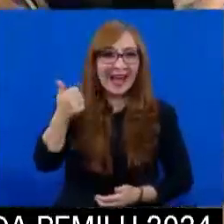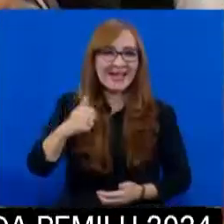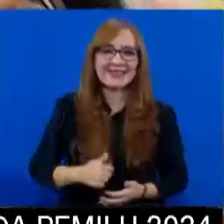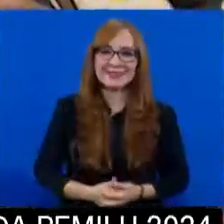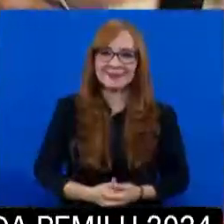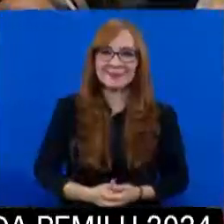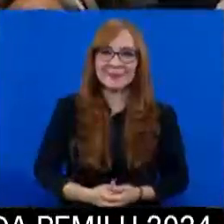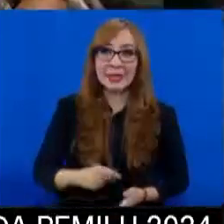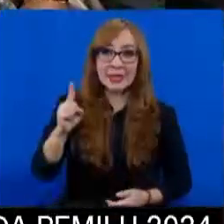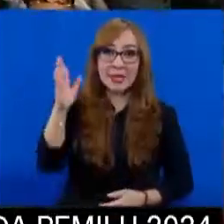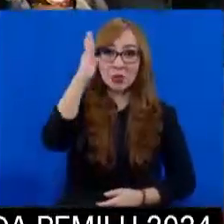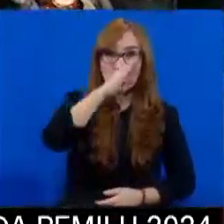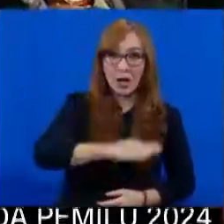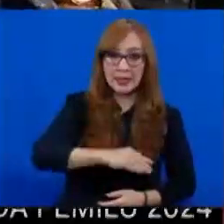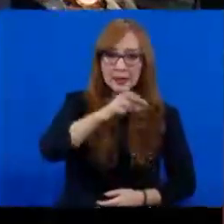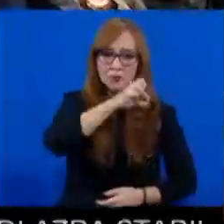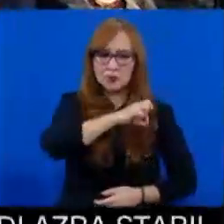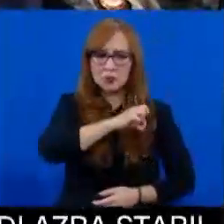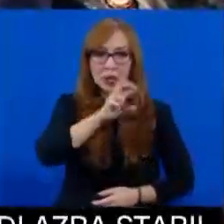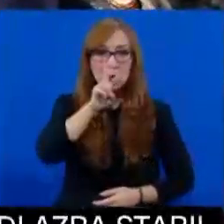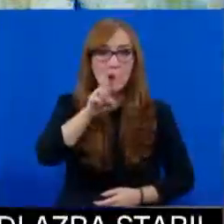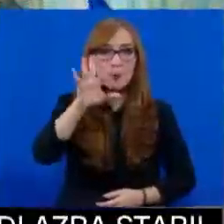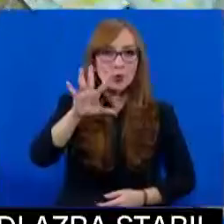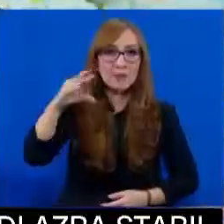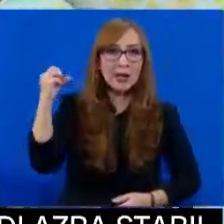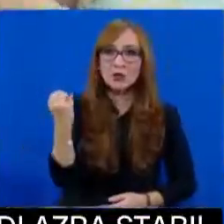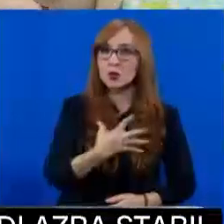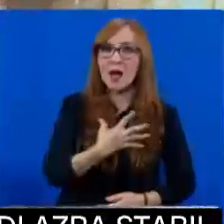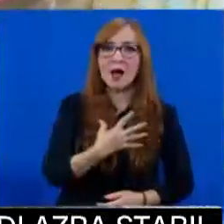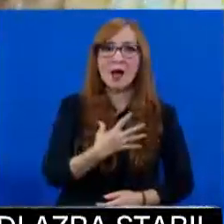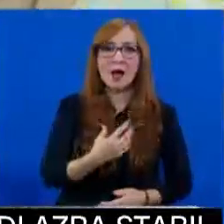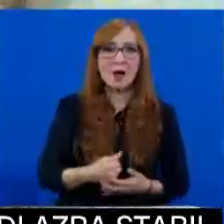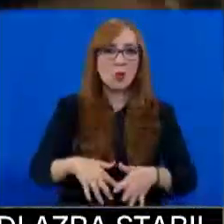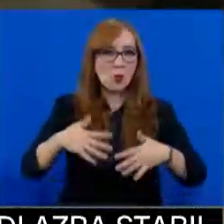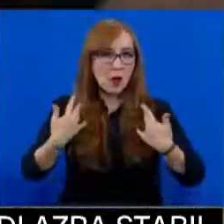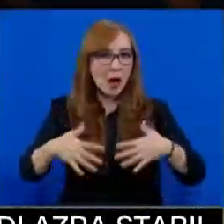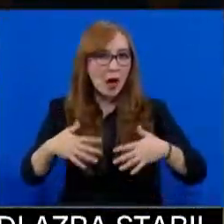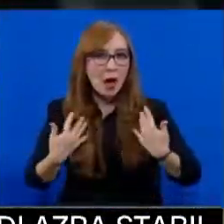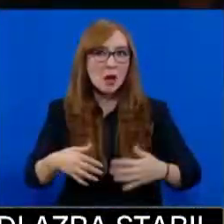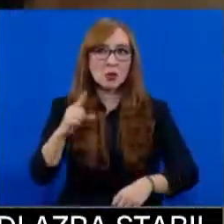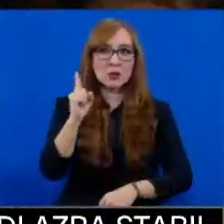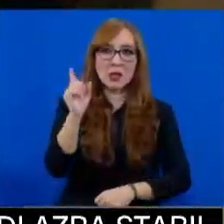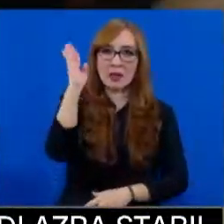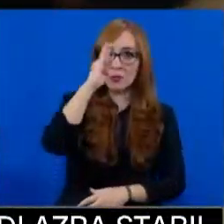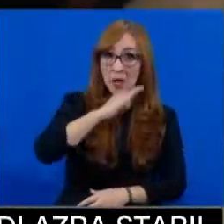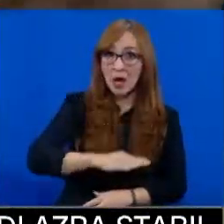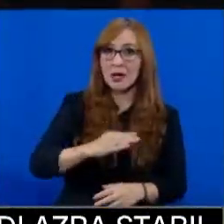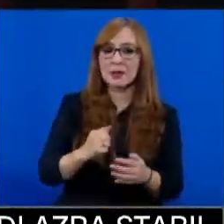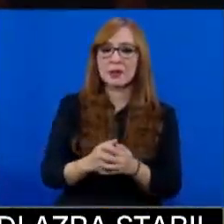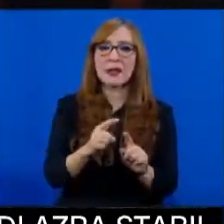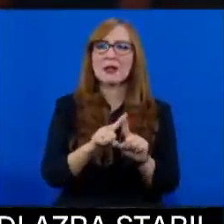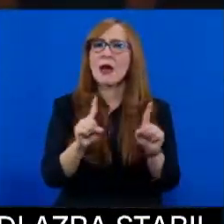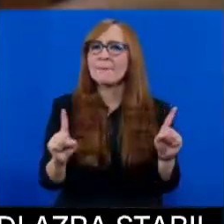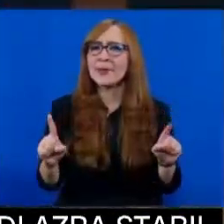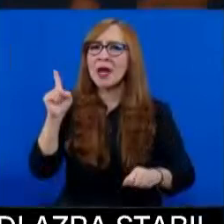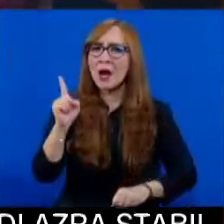Dalam sehari, tempat ini bisa meraup omset 25 juta rupiah. Iya, per hari. Tapi harus konsisten